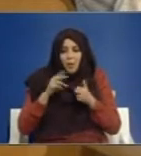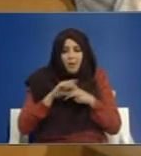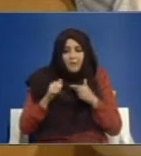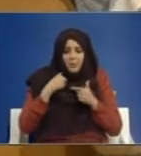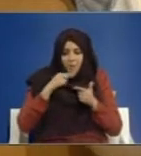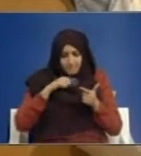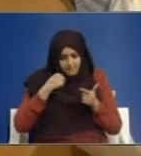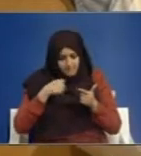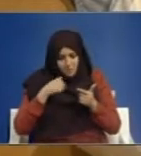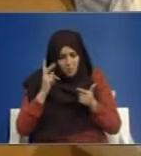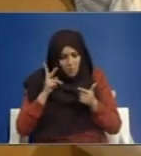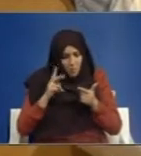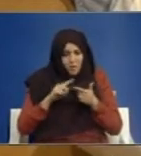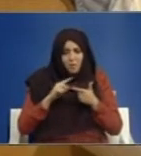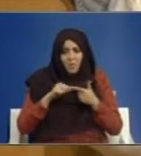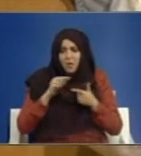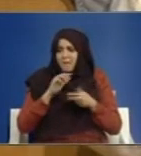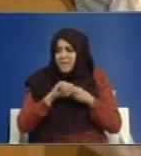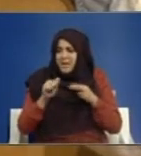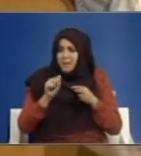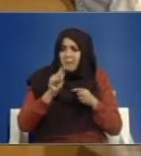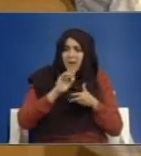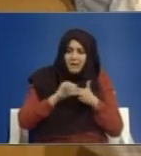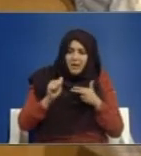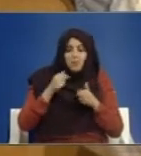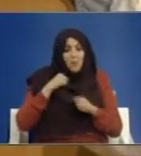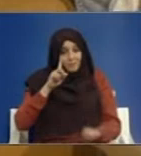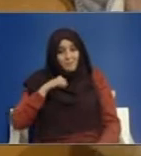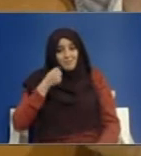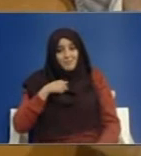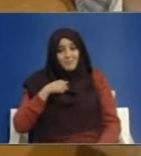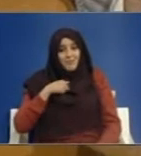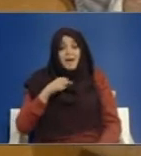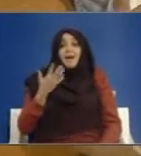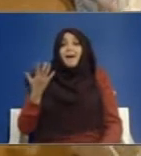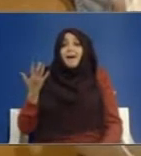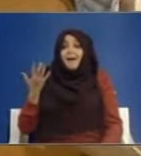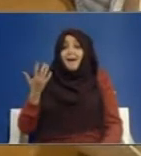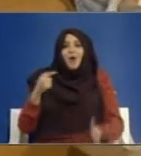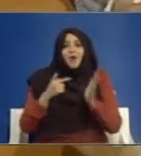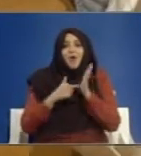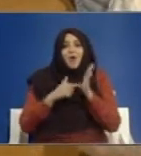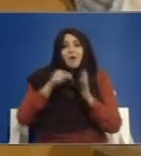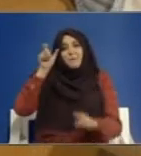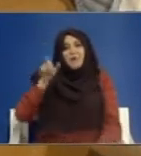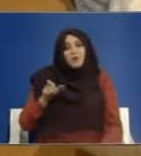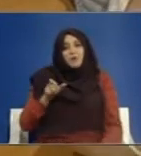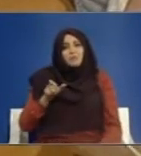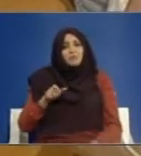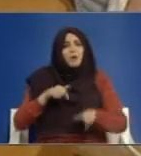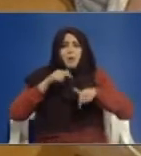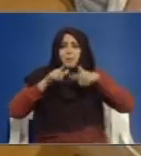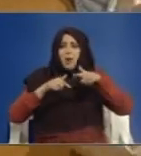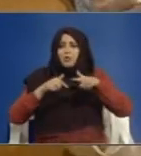لما يسقط يحاسب نفسه. والانسان لما يحاسب نفسه، لو الانسان يمشي في